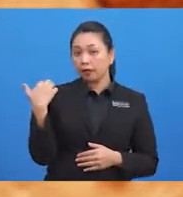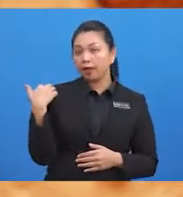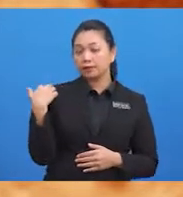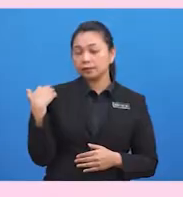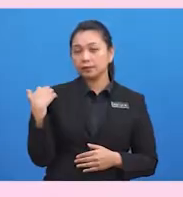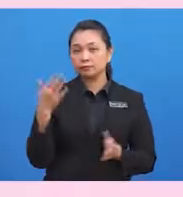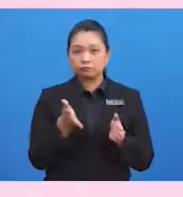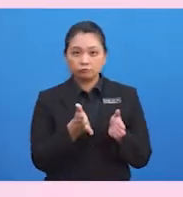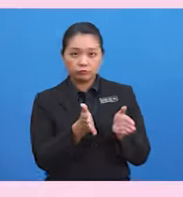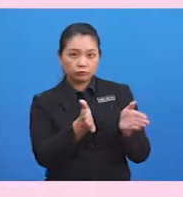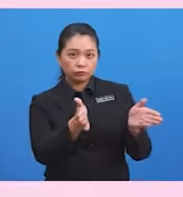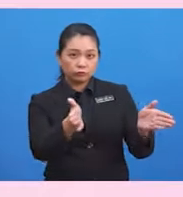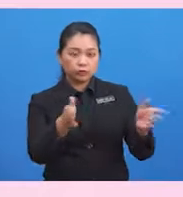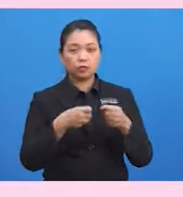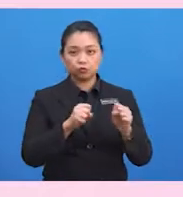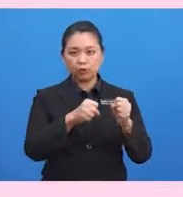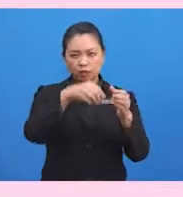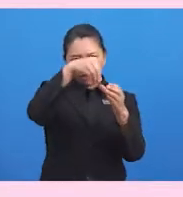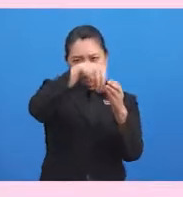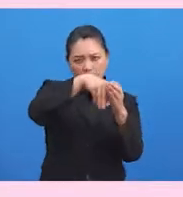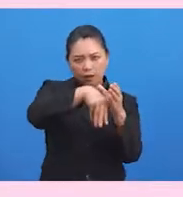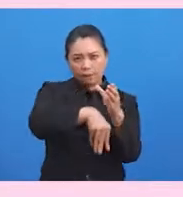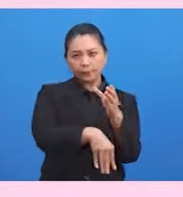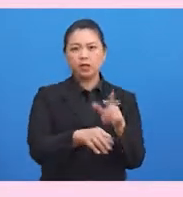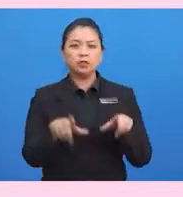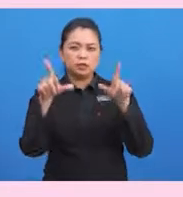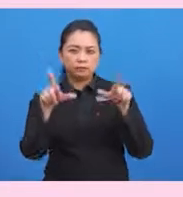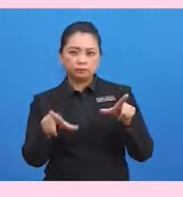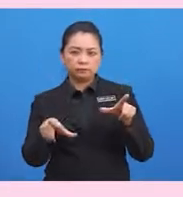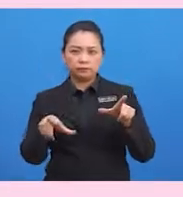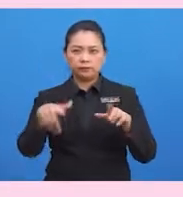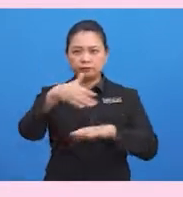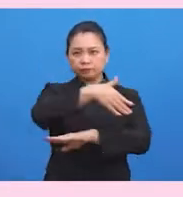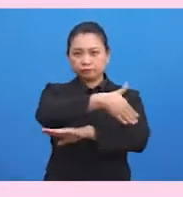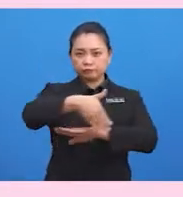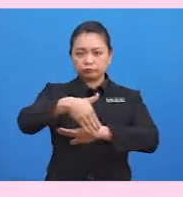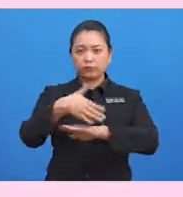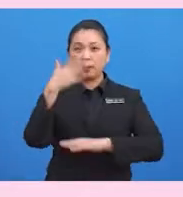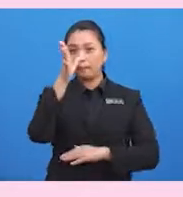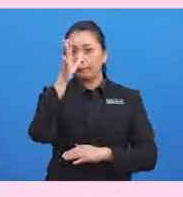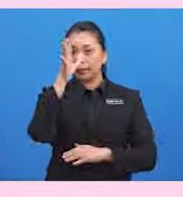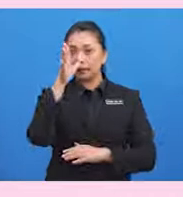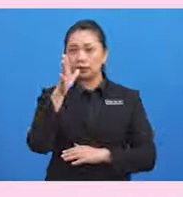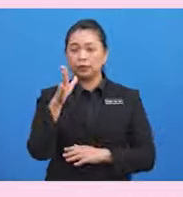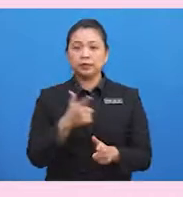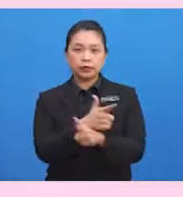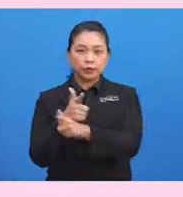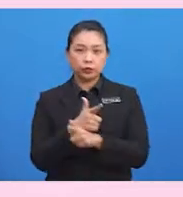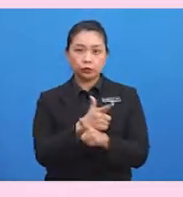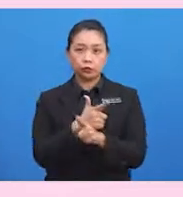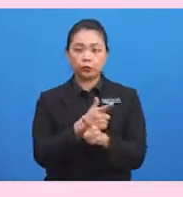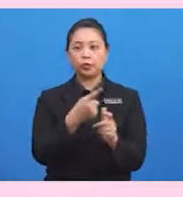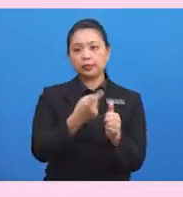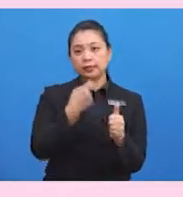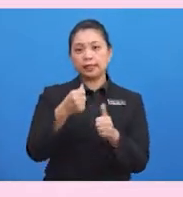agak dalam kedudukan Wars sungai ini yang terletak di Islam Lake dan dibantu oleh bentuk muka bumi make